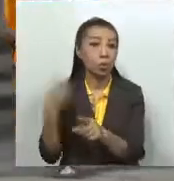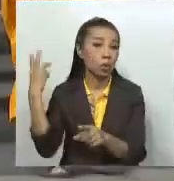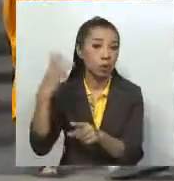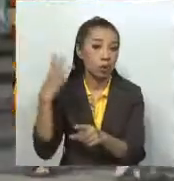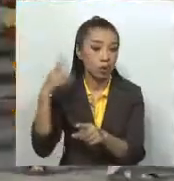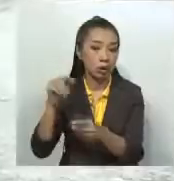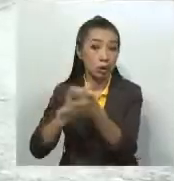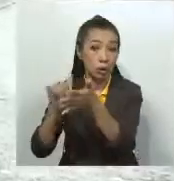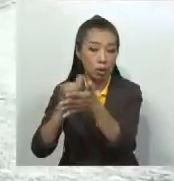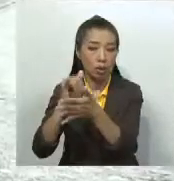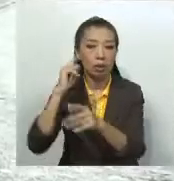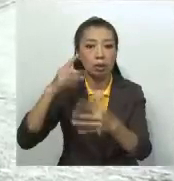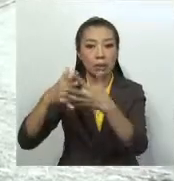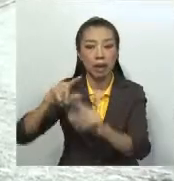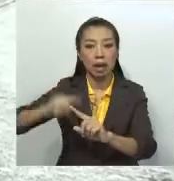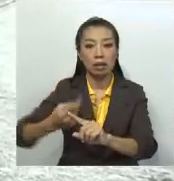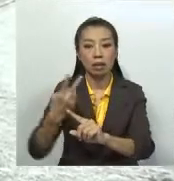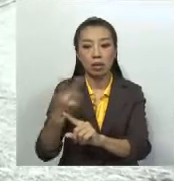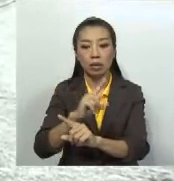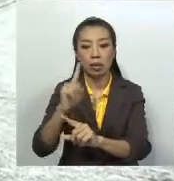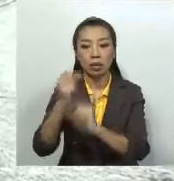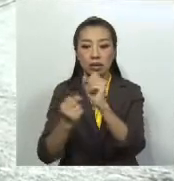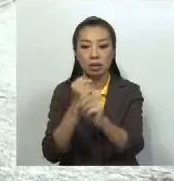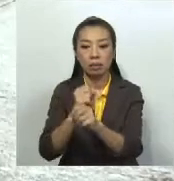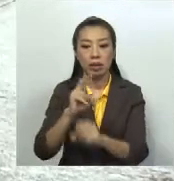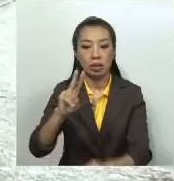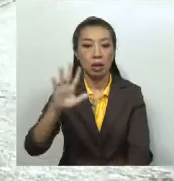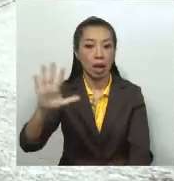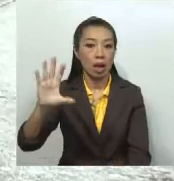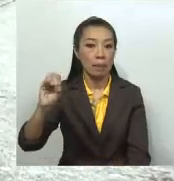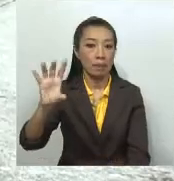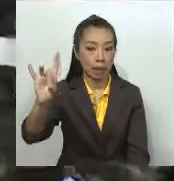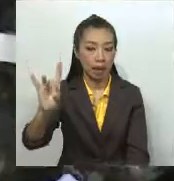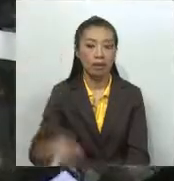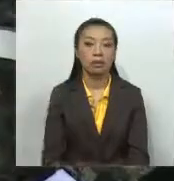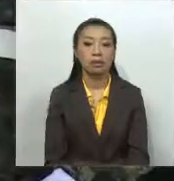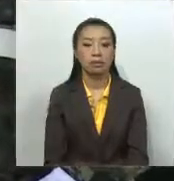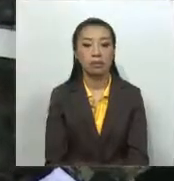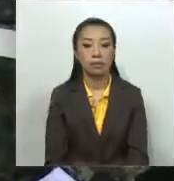หรัฐอเมริกาเมื่อวันที่1กุมภาพันธ์พุทธศักราช2558ครับ